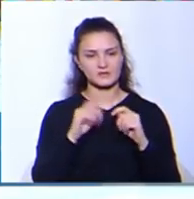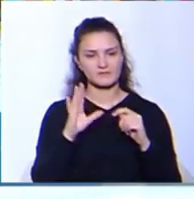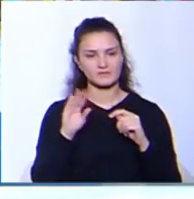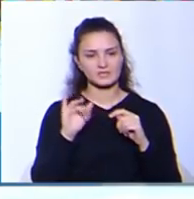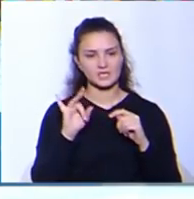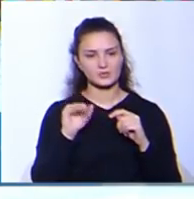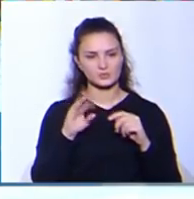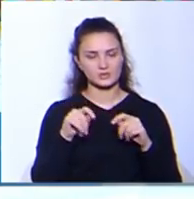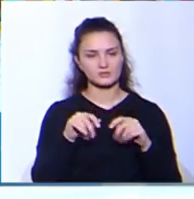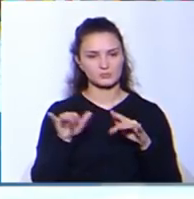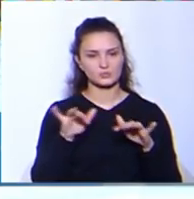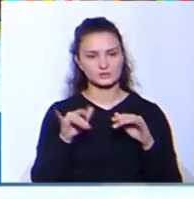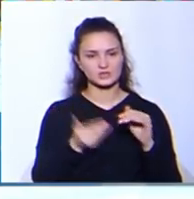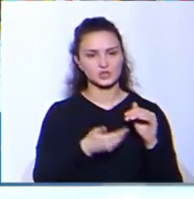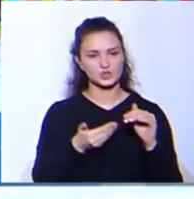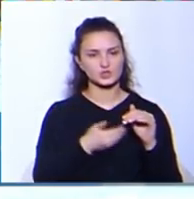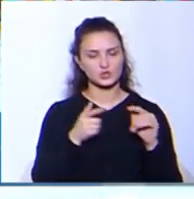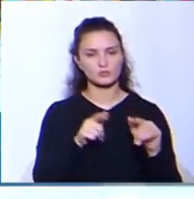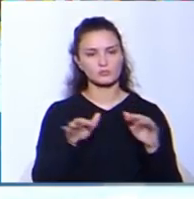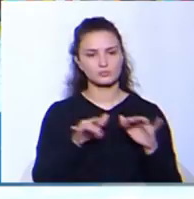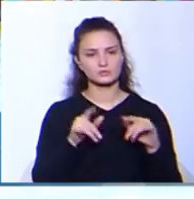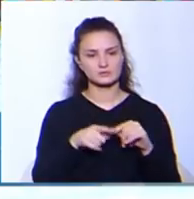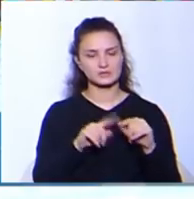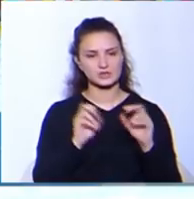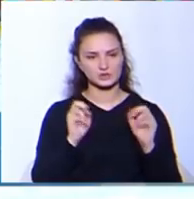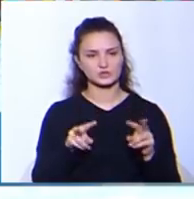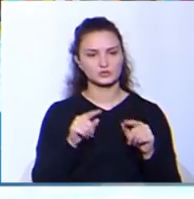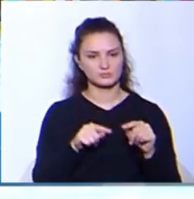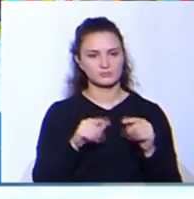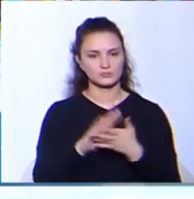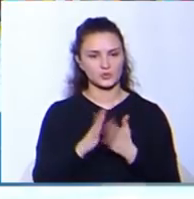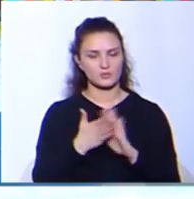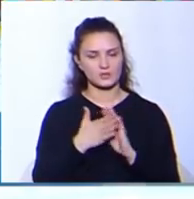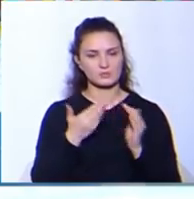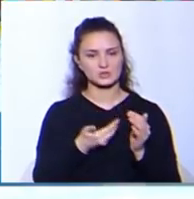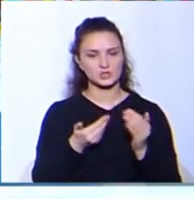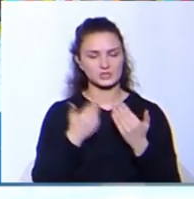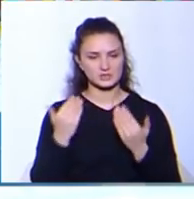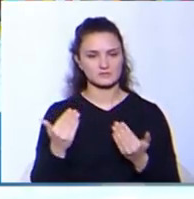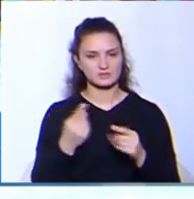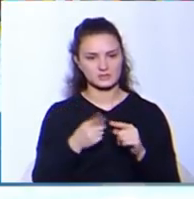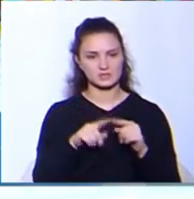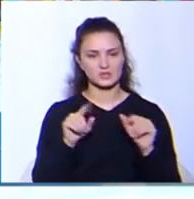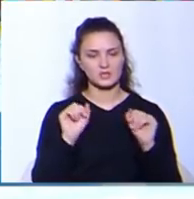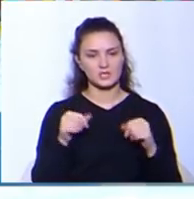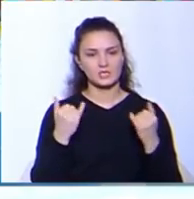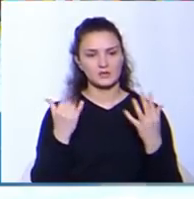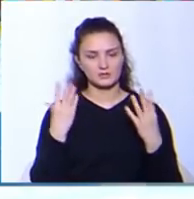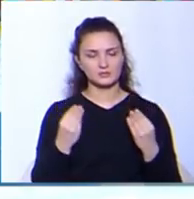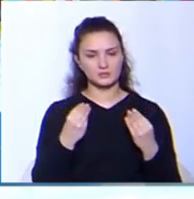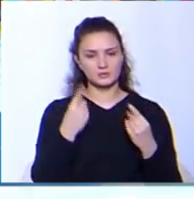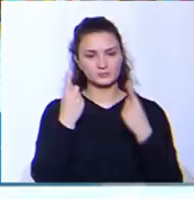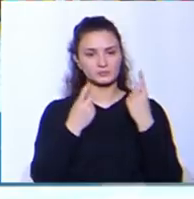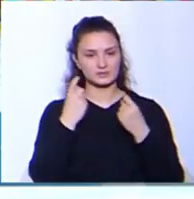ფუნქციები, სიცოცხლო ფუნქციები და რაც საშიშ მდგომარეობას წარმოადგენს სიცოცხლისათვის. ეს შეიძლება დღევანდელი